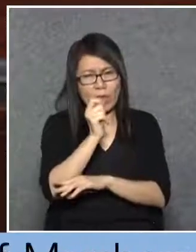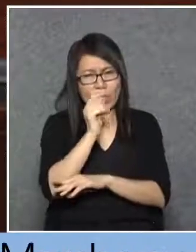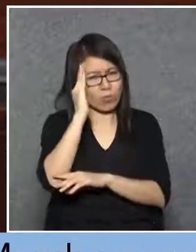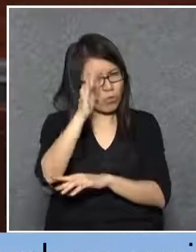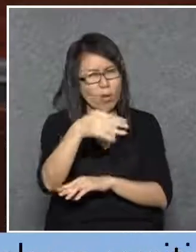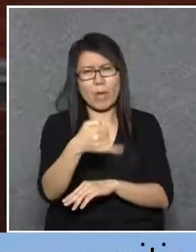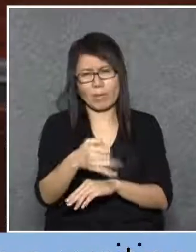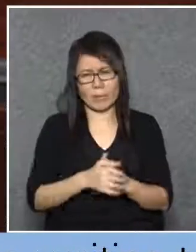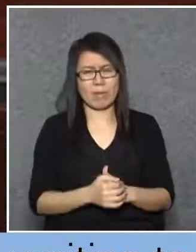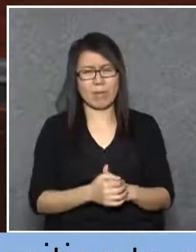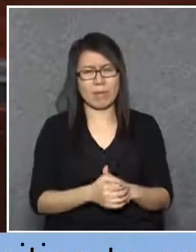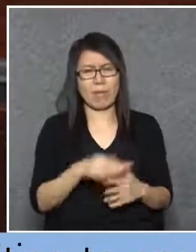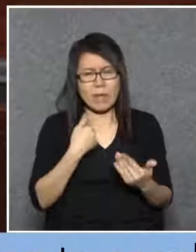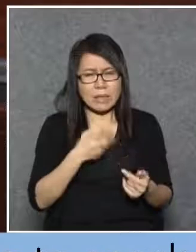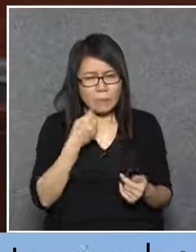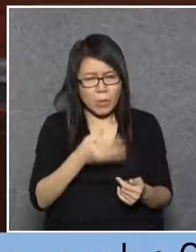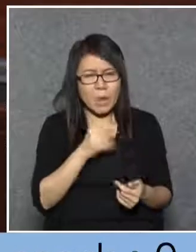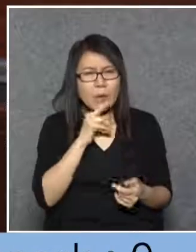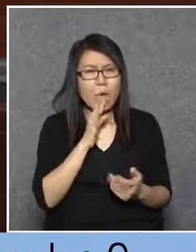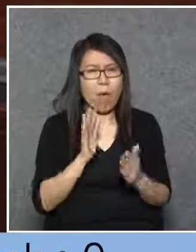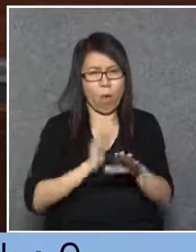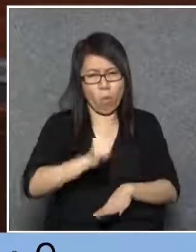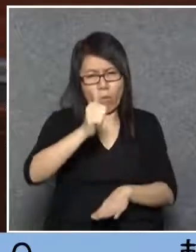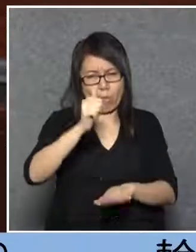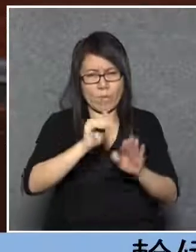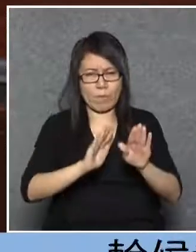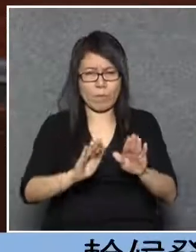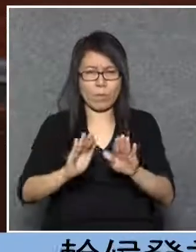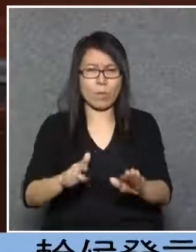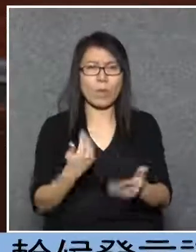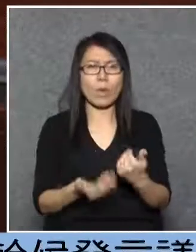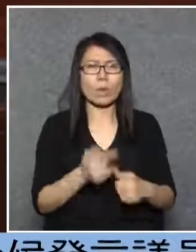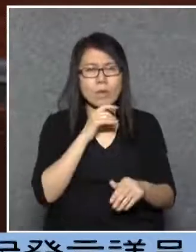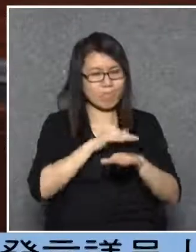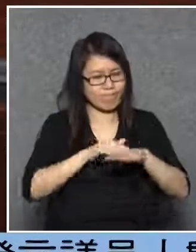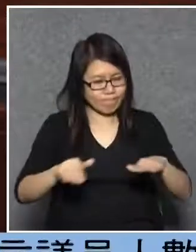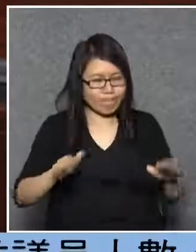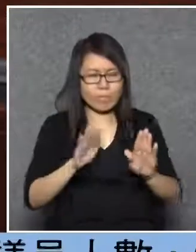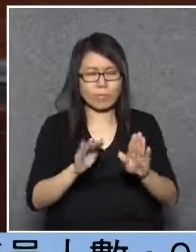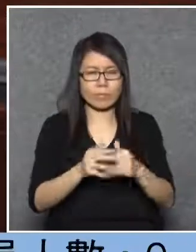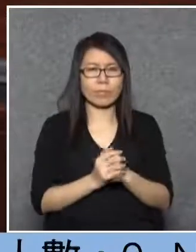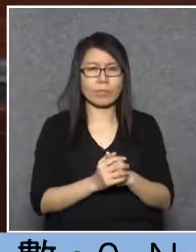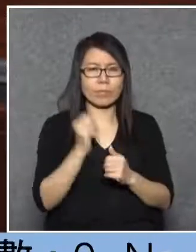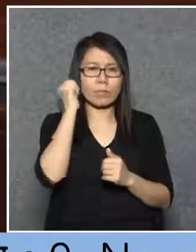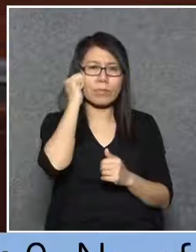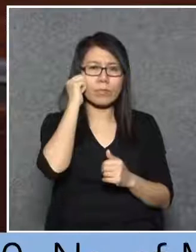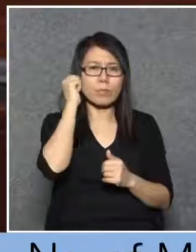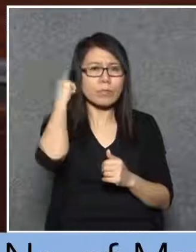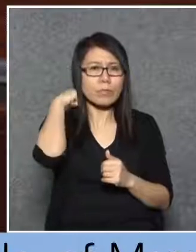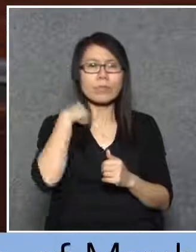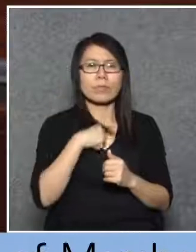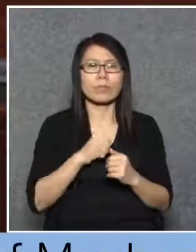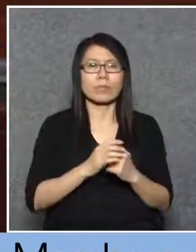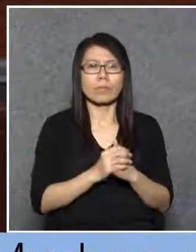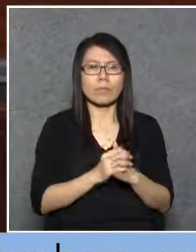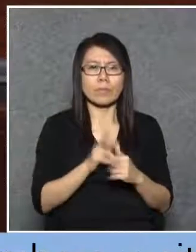過，也都不會提供到高質素和這個穩定的服務。主席，其實在15